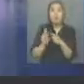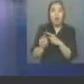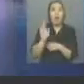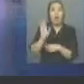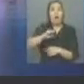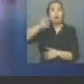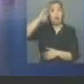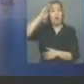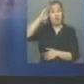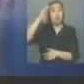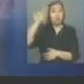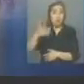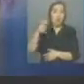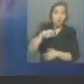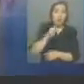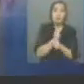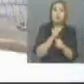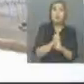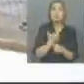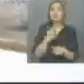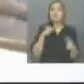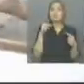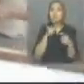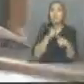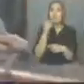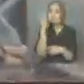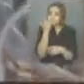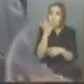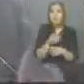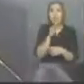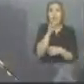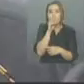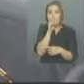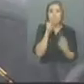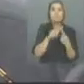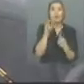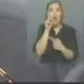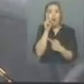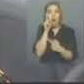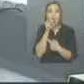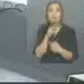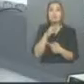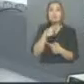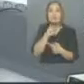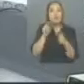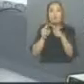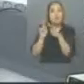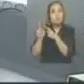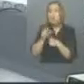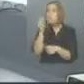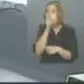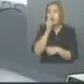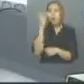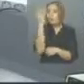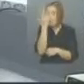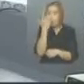กาศของสถานีวิทยุกระจายเสียงแห่งประเทศไทยเป็นนักพากย์ภาพยนตร์ตลอดจนแสดงละครเวทีละครโทรทั